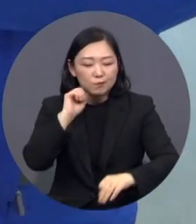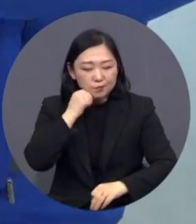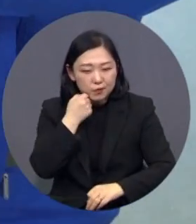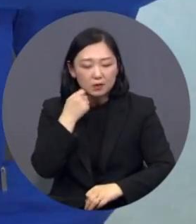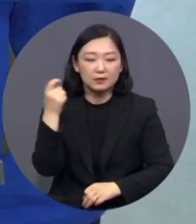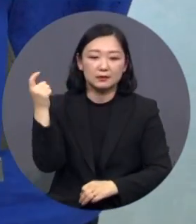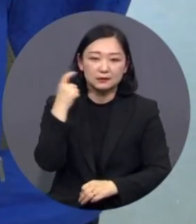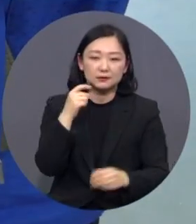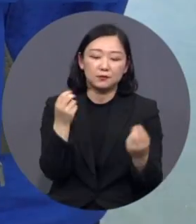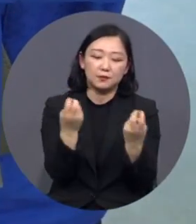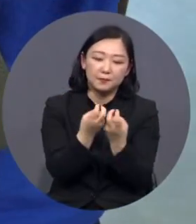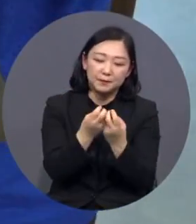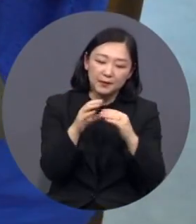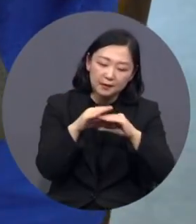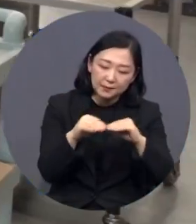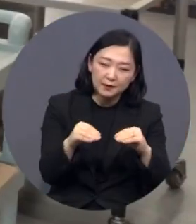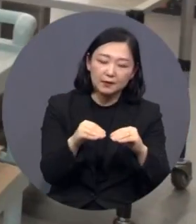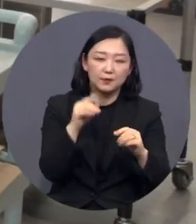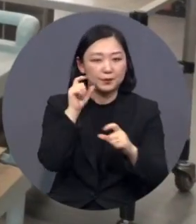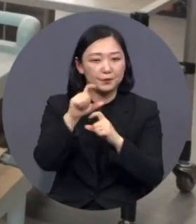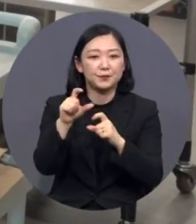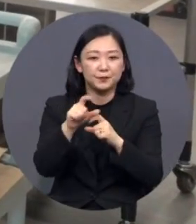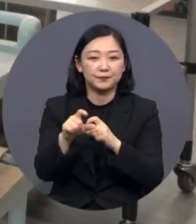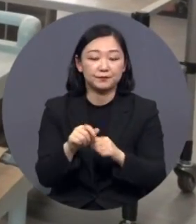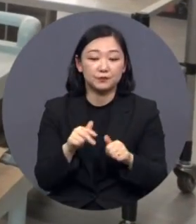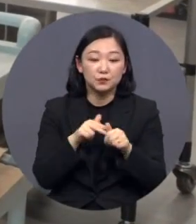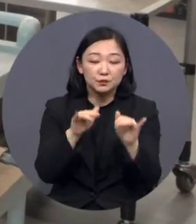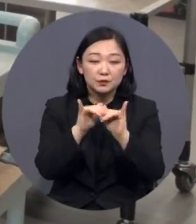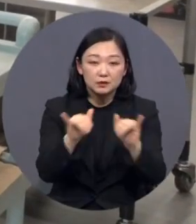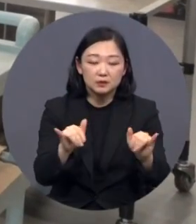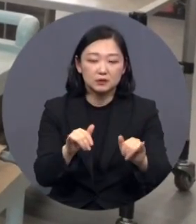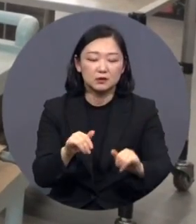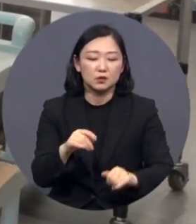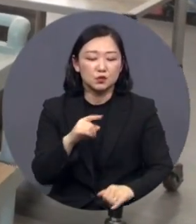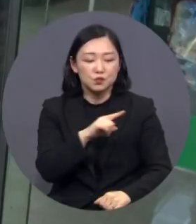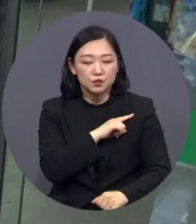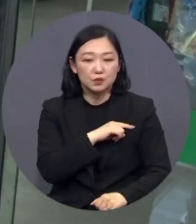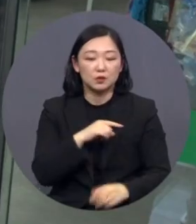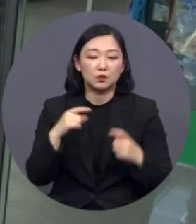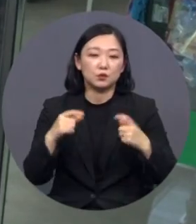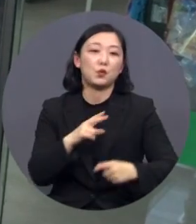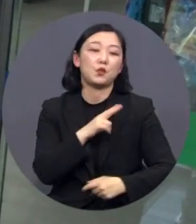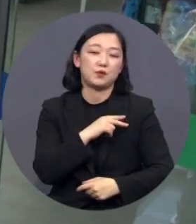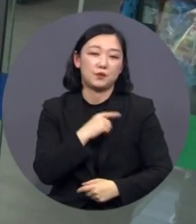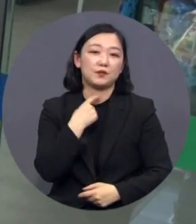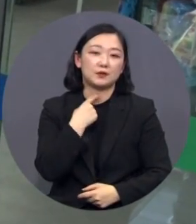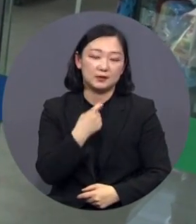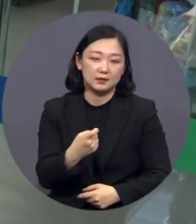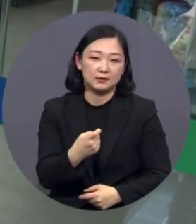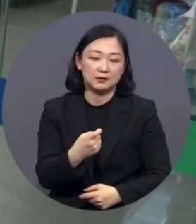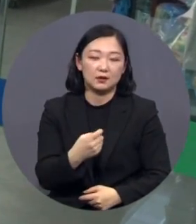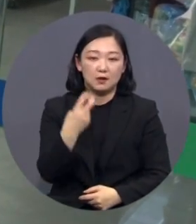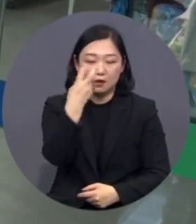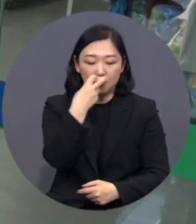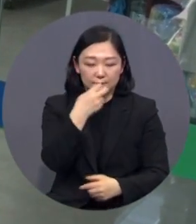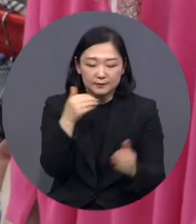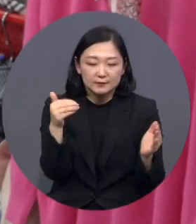고민에 나섰습니다. 출마자 가운데 유일하게 도의원을 지냈던 만큼 검증된 지역 일꾼임을